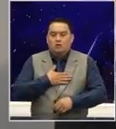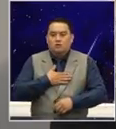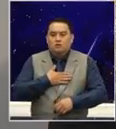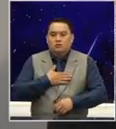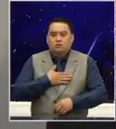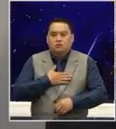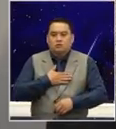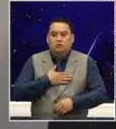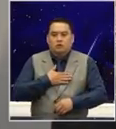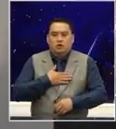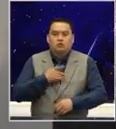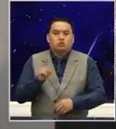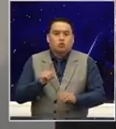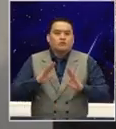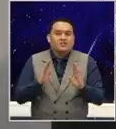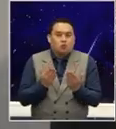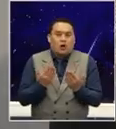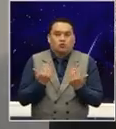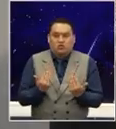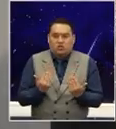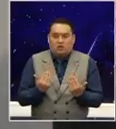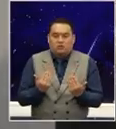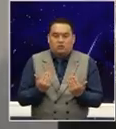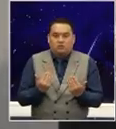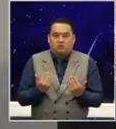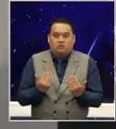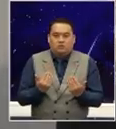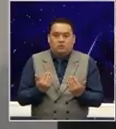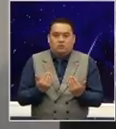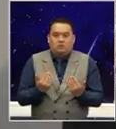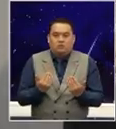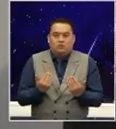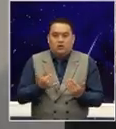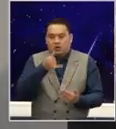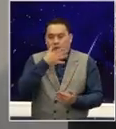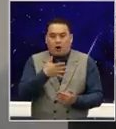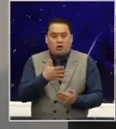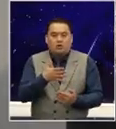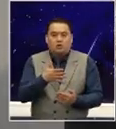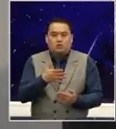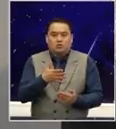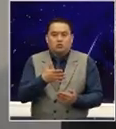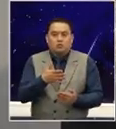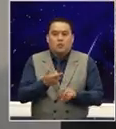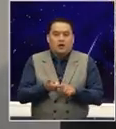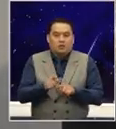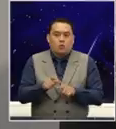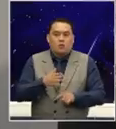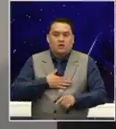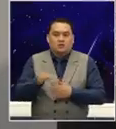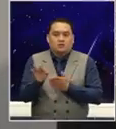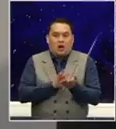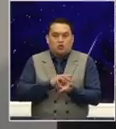шерсть. Но, учитывая данную ситуацию, конечно, мы не могли остаться в стороне, поэтому мы